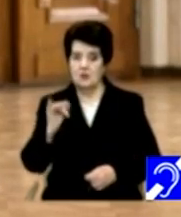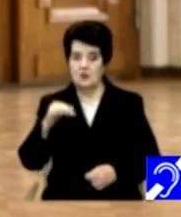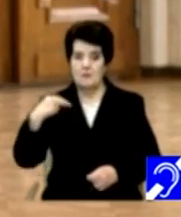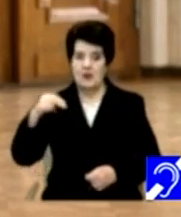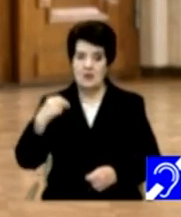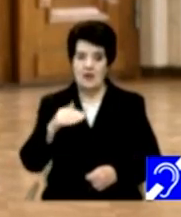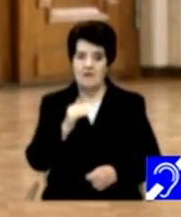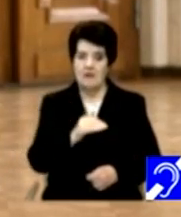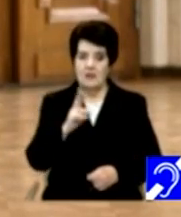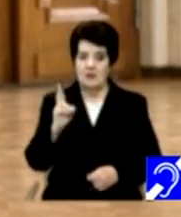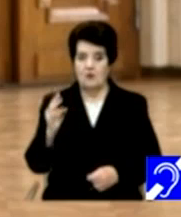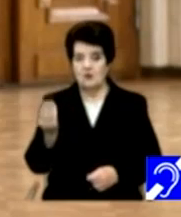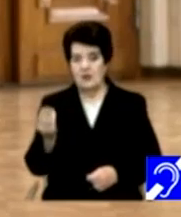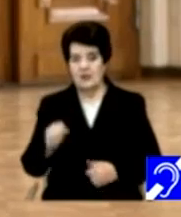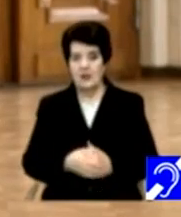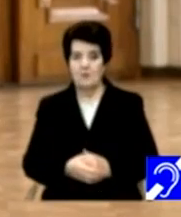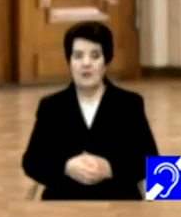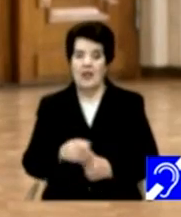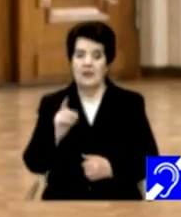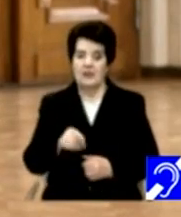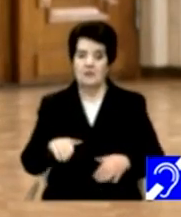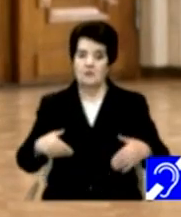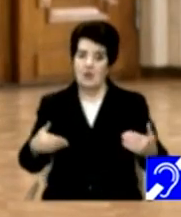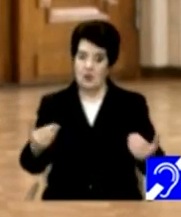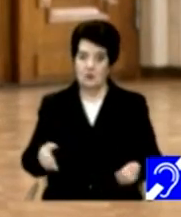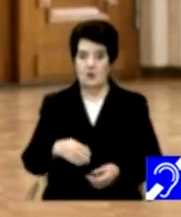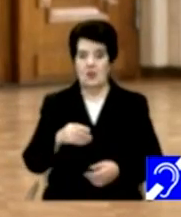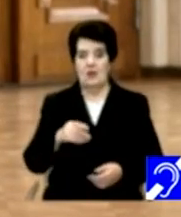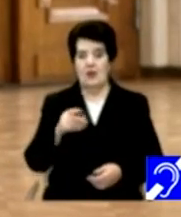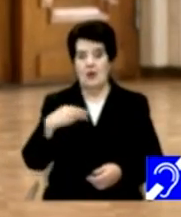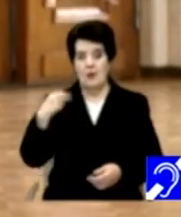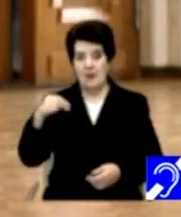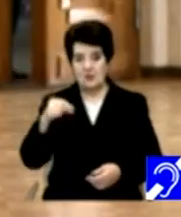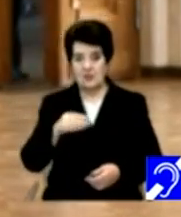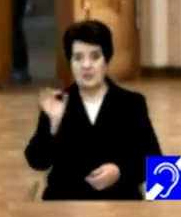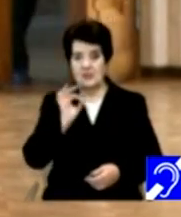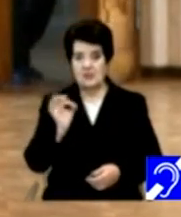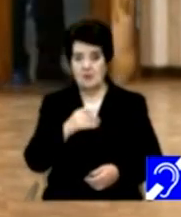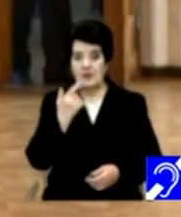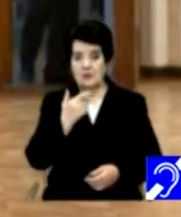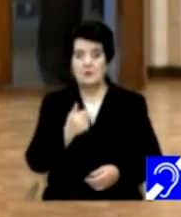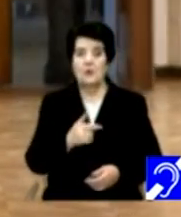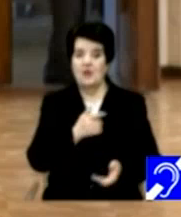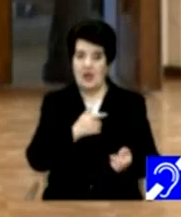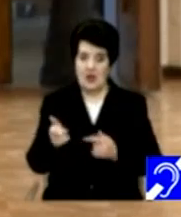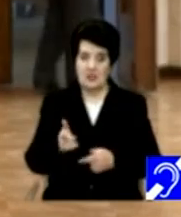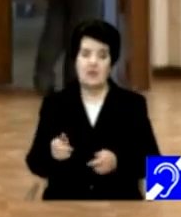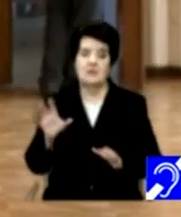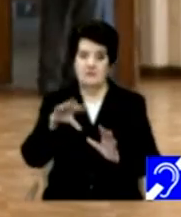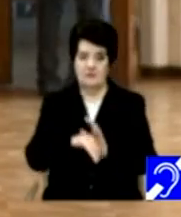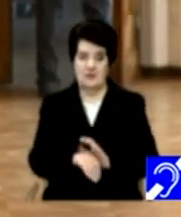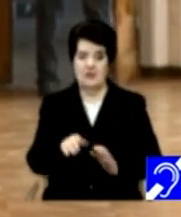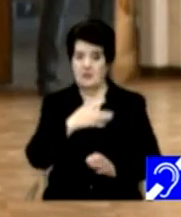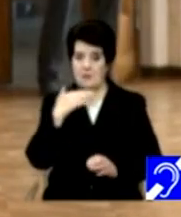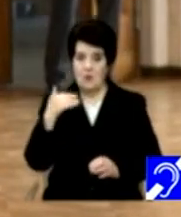Germaniei, Frank-Walter Steinmeier. În cuvântul de salut, președintele Germaniei a declarat că țara sa este gata să investească și mai mult în